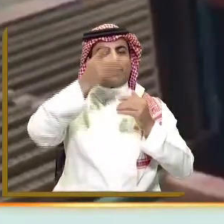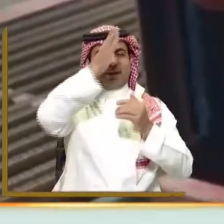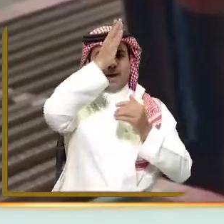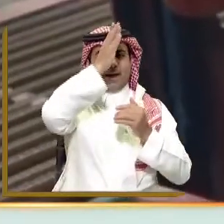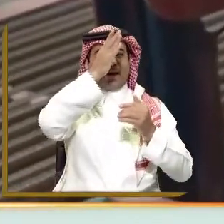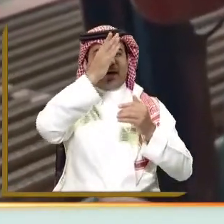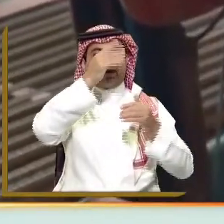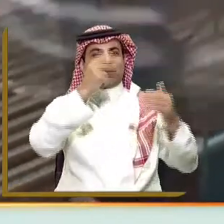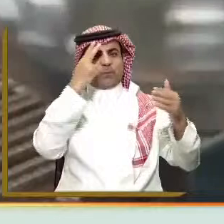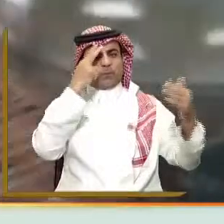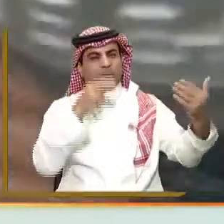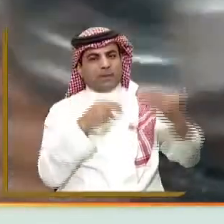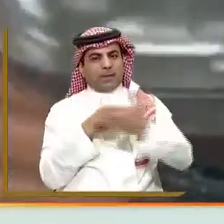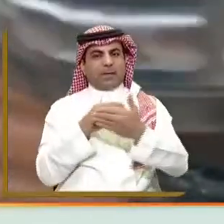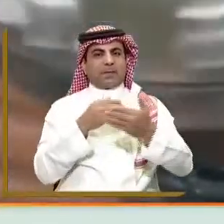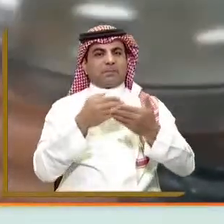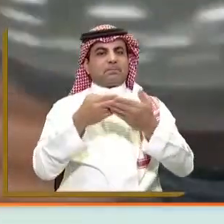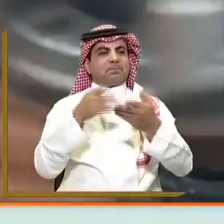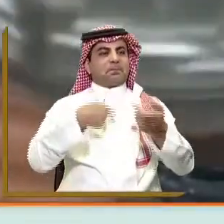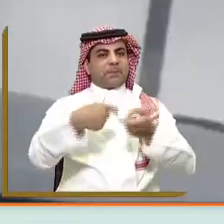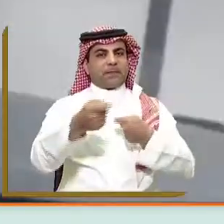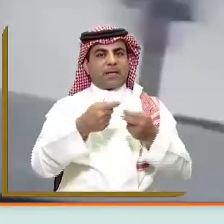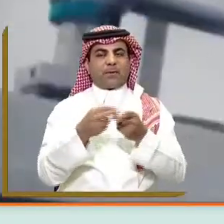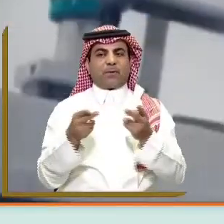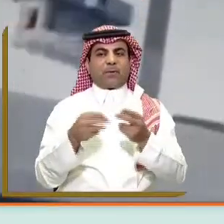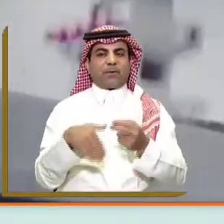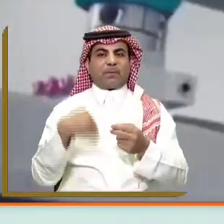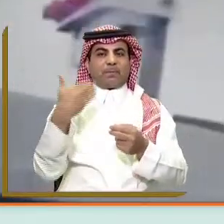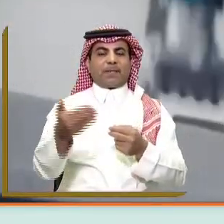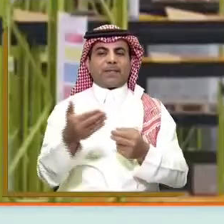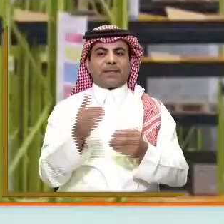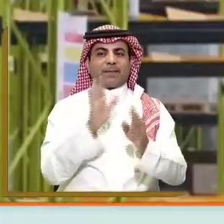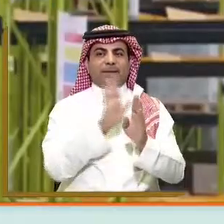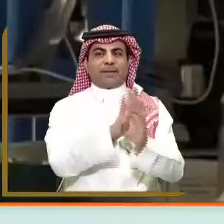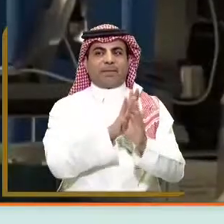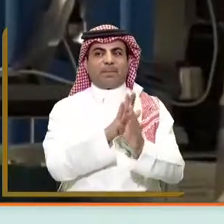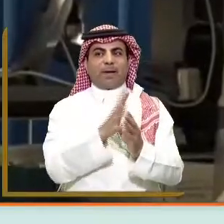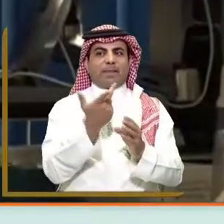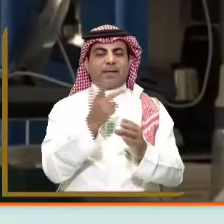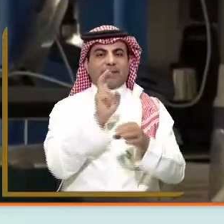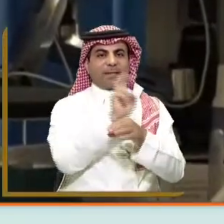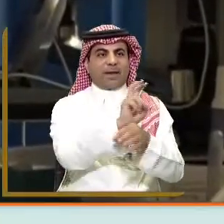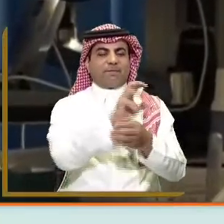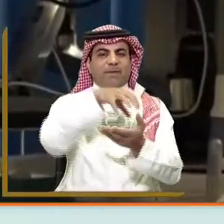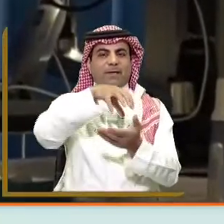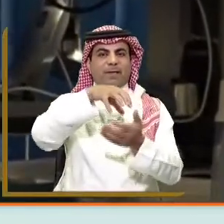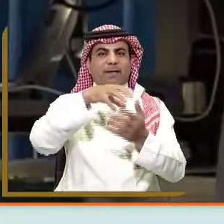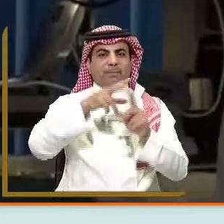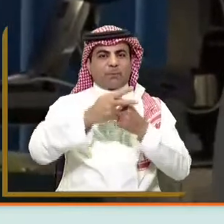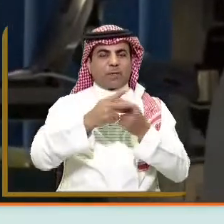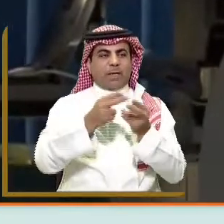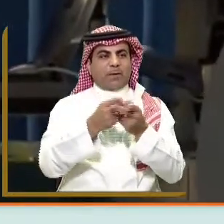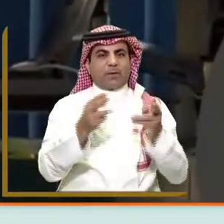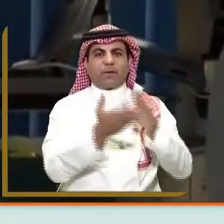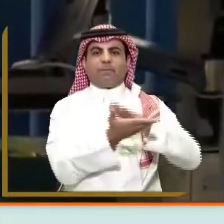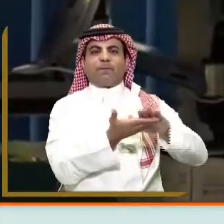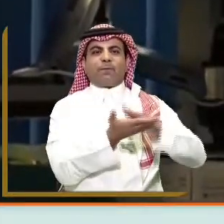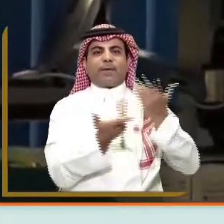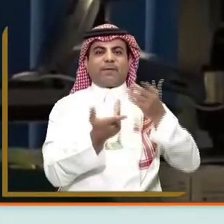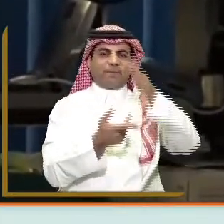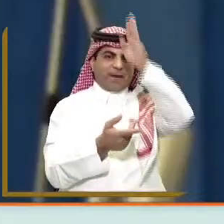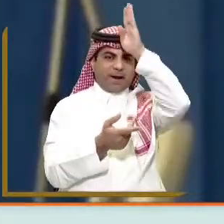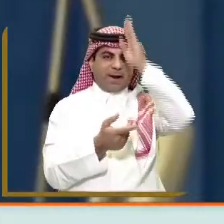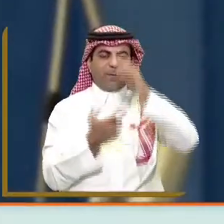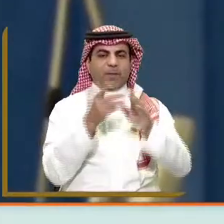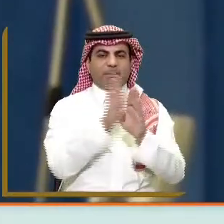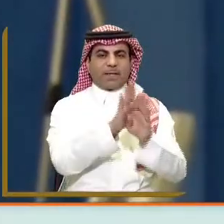وفي الثالثة تم تقديم قروض لمشاريع تنموية عدة في العراق ومذكرات تعاون في المجال الصحي